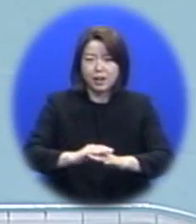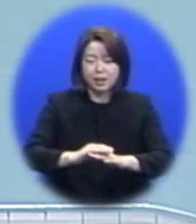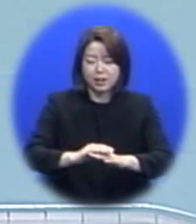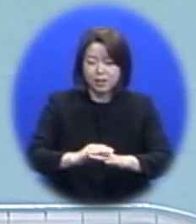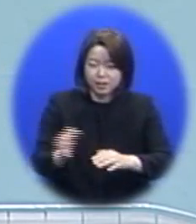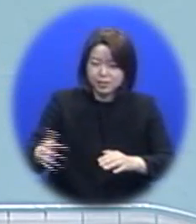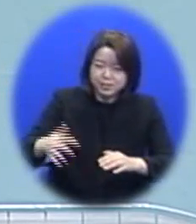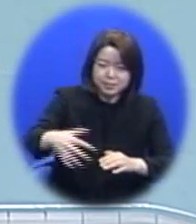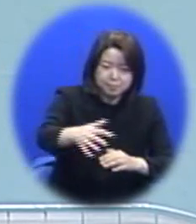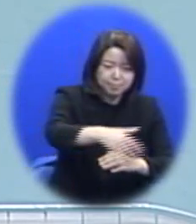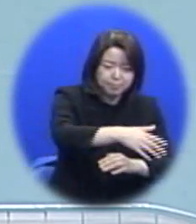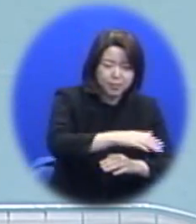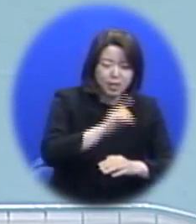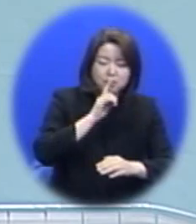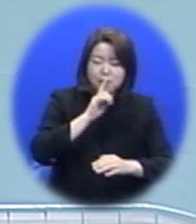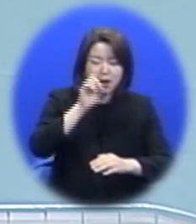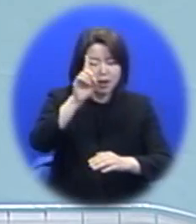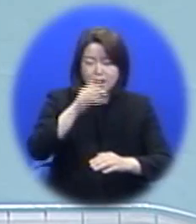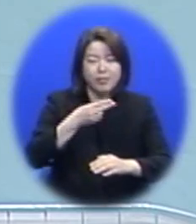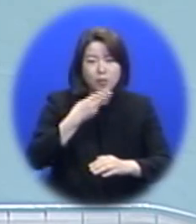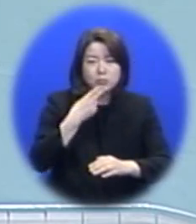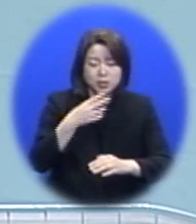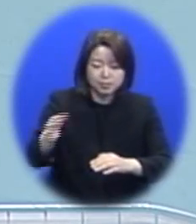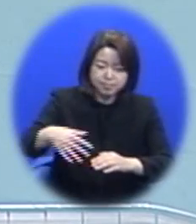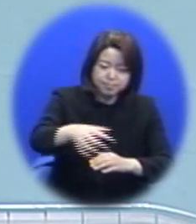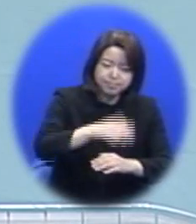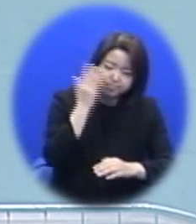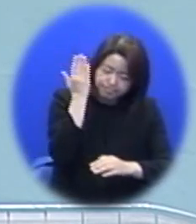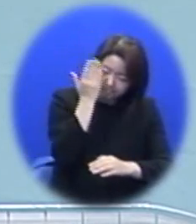다 아무 소리 없이 치워 가더래요.